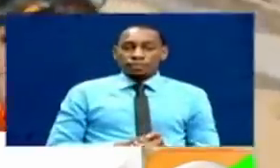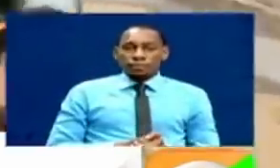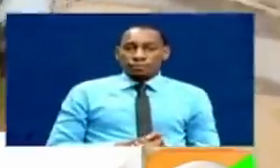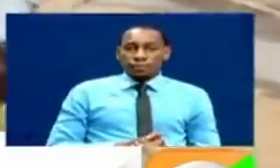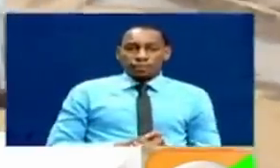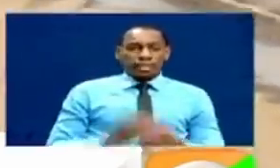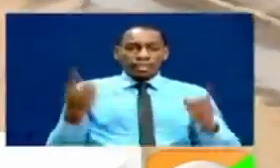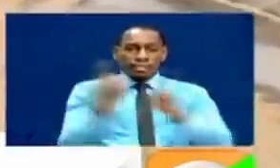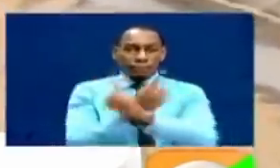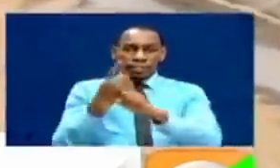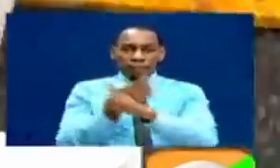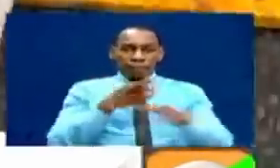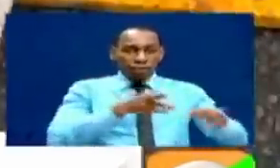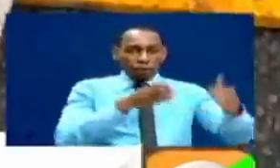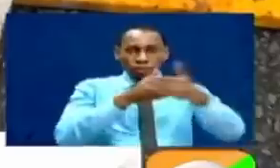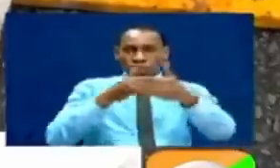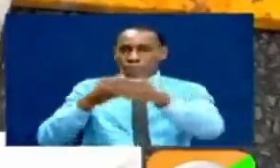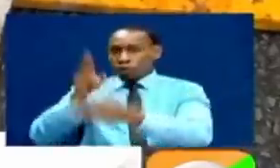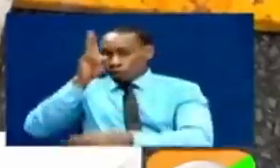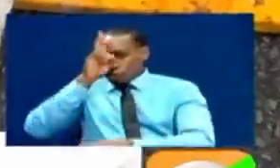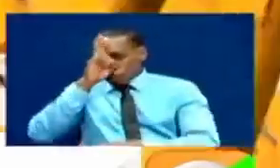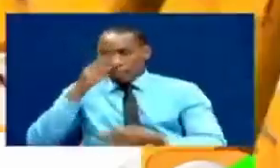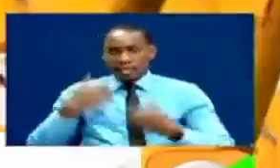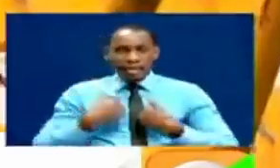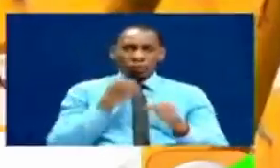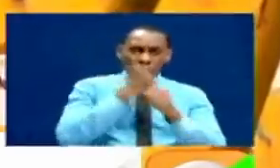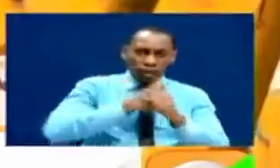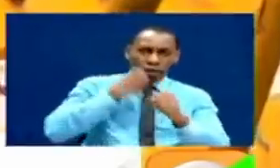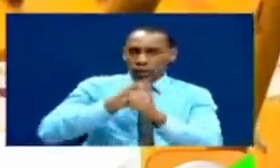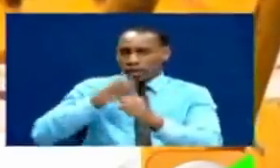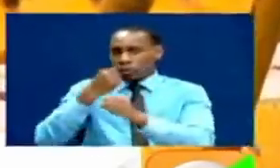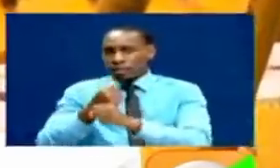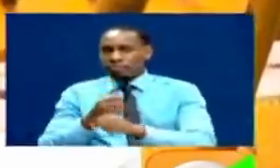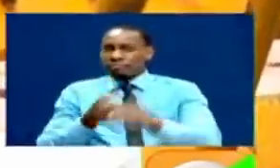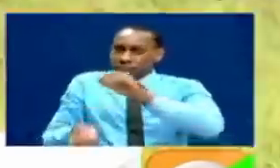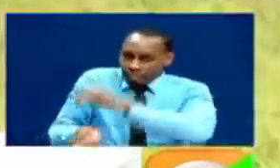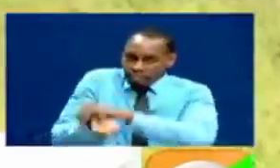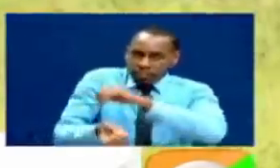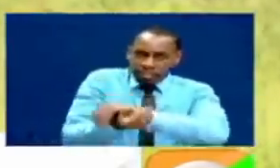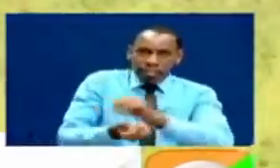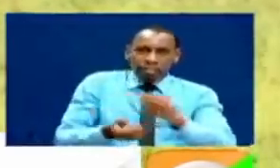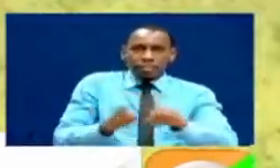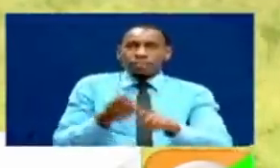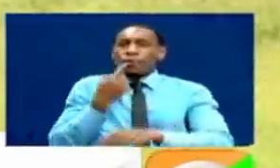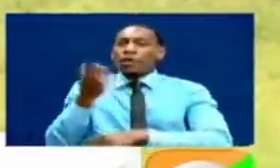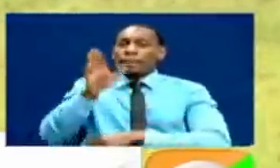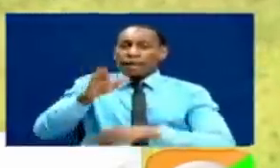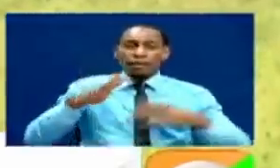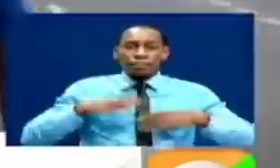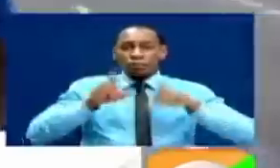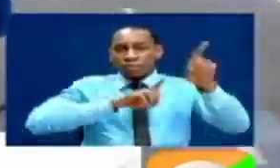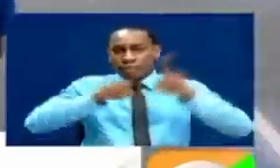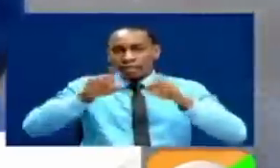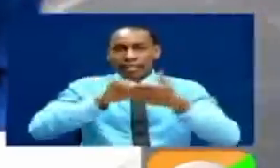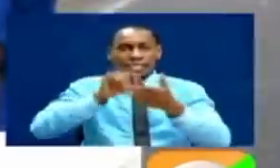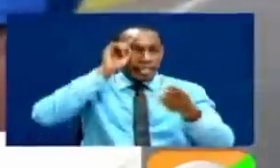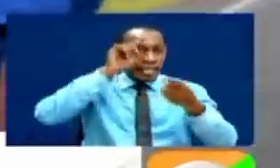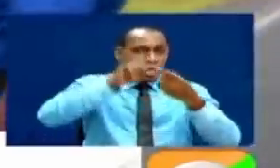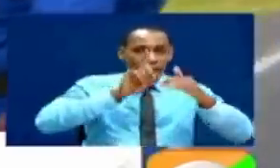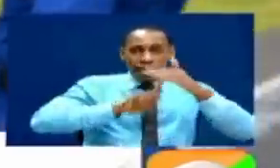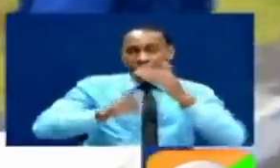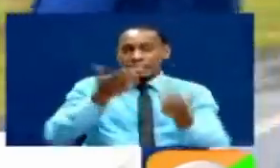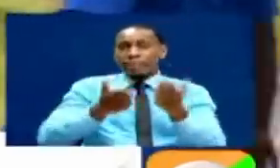Katika vizuizi mbalimbali, maafisa wa polisi walikumbwa na wakati mgumu kutoa maelezo na kuwarejesha walikotoka wasafiri waliokuwa na nia